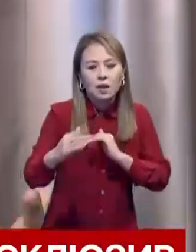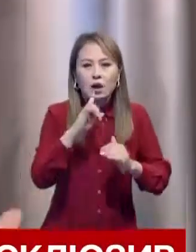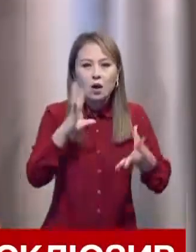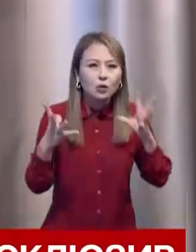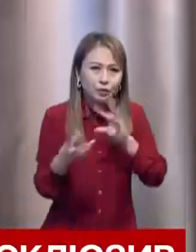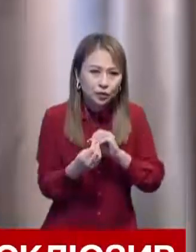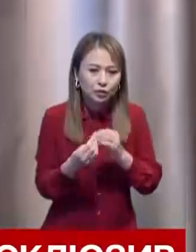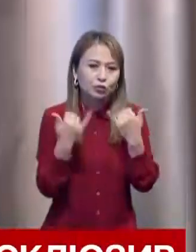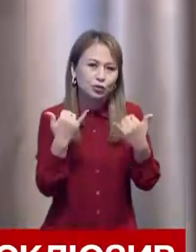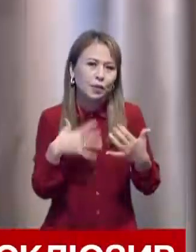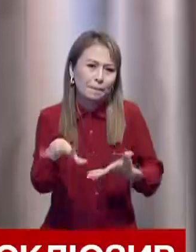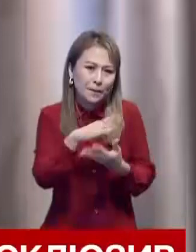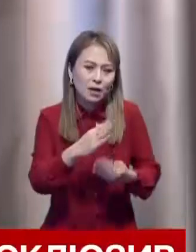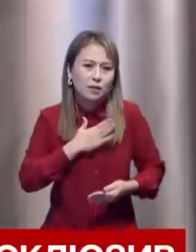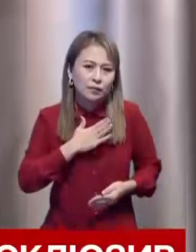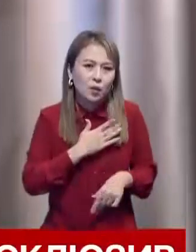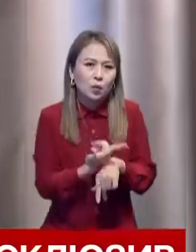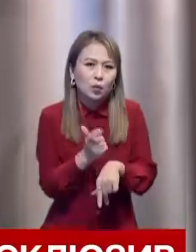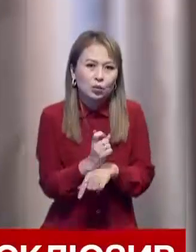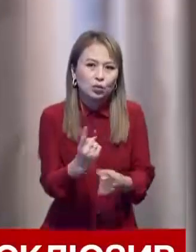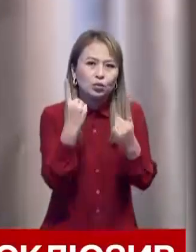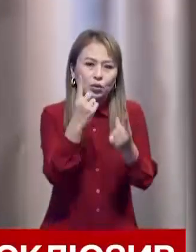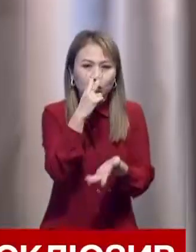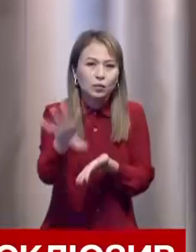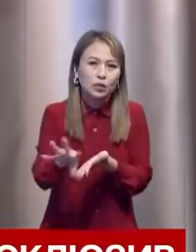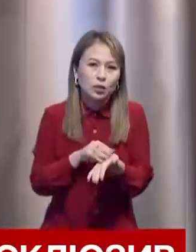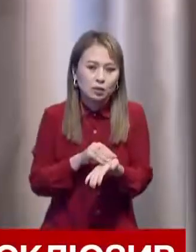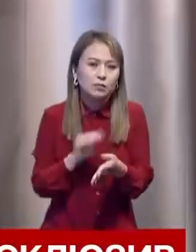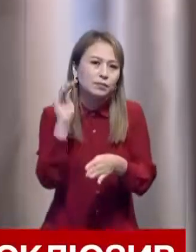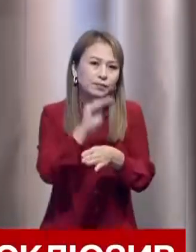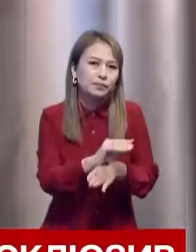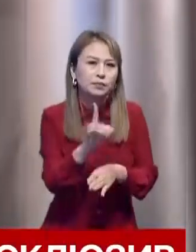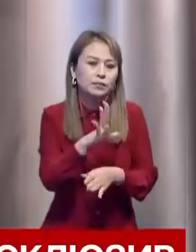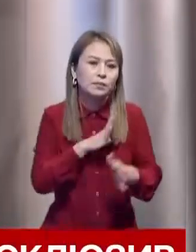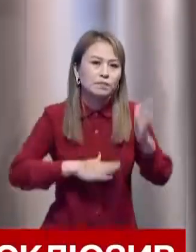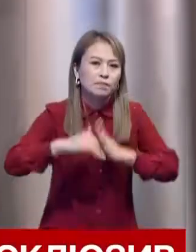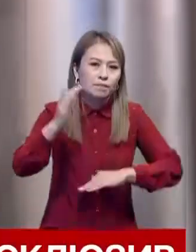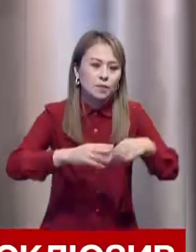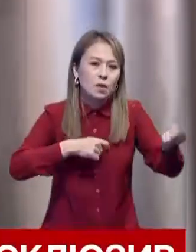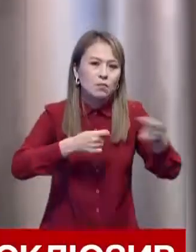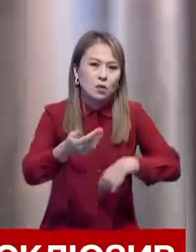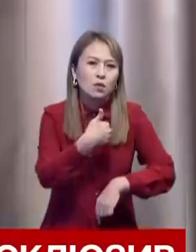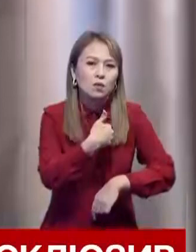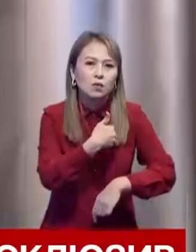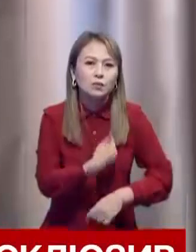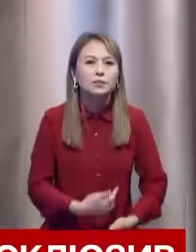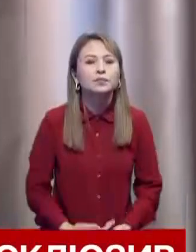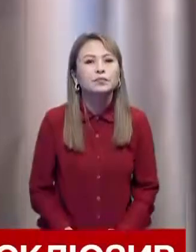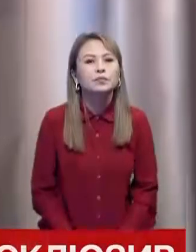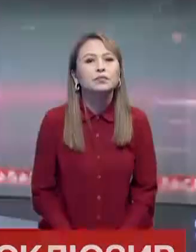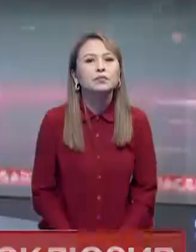біршілік, осының бәрі біз үшін үлкен үлгі-өнеге. Осы ретте тәжірибе алмасуға ниетіміз бар.